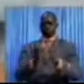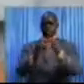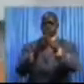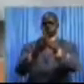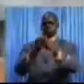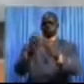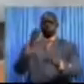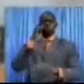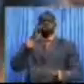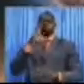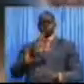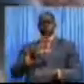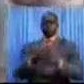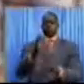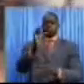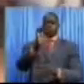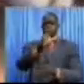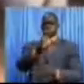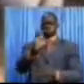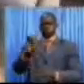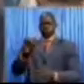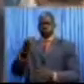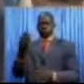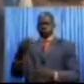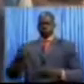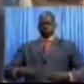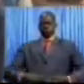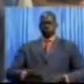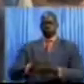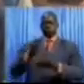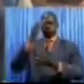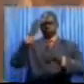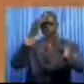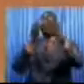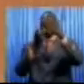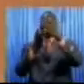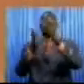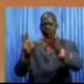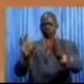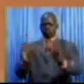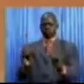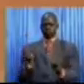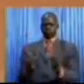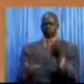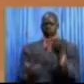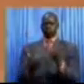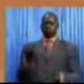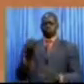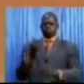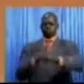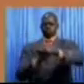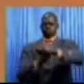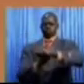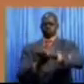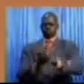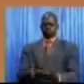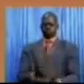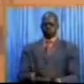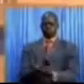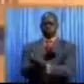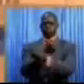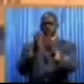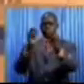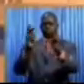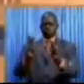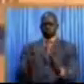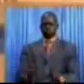ce sont au total 725 jeunes qui ont appris les techniques d'extinction des incendies, de secourisme et de sauvetage des